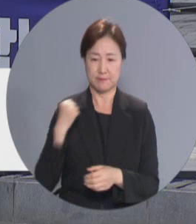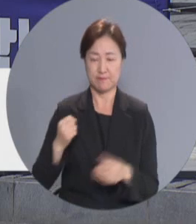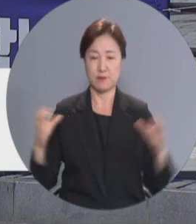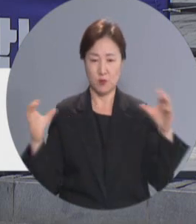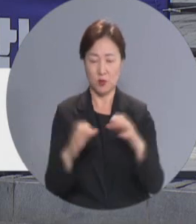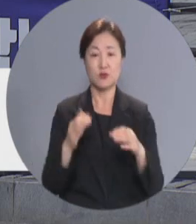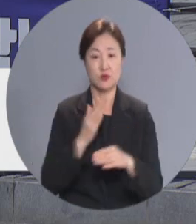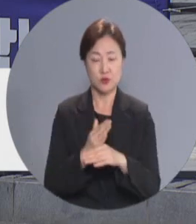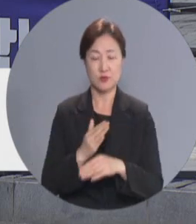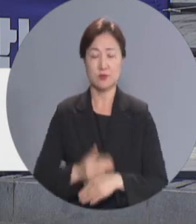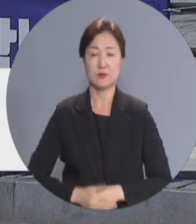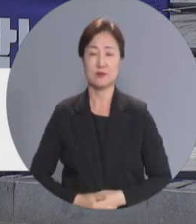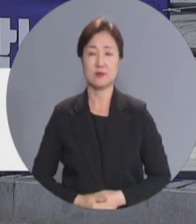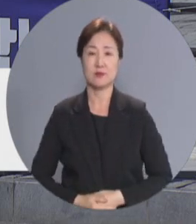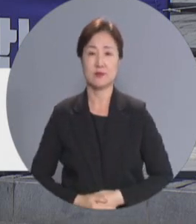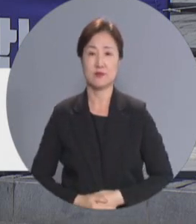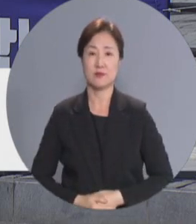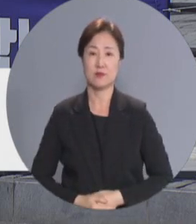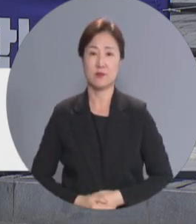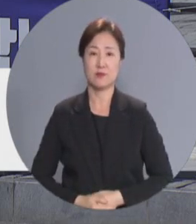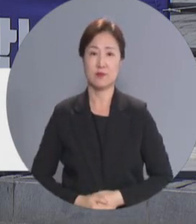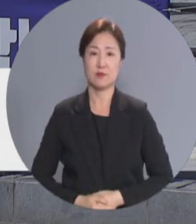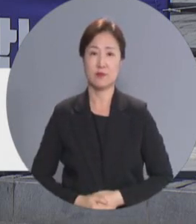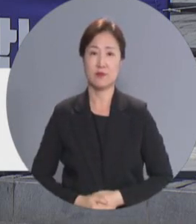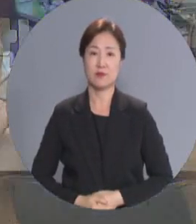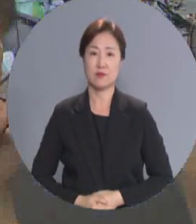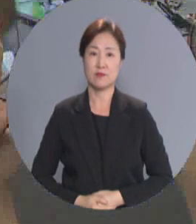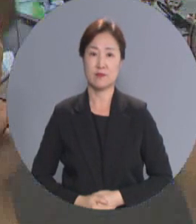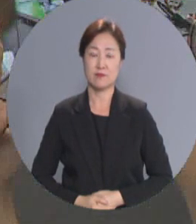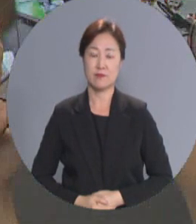됐습니다. 최우식 기자가 보도합니다.